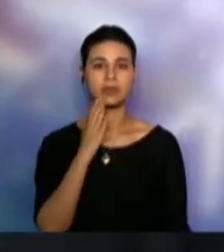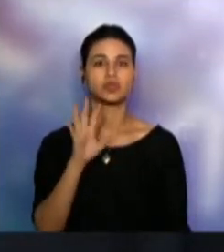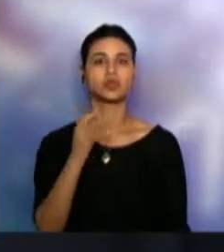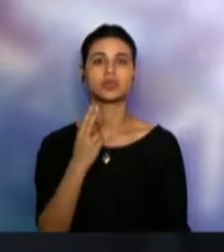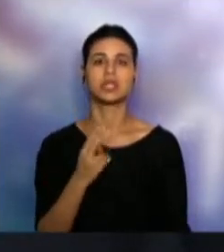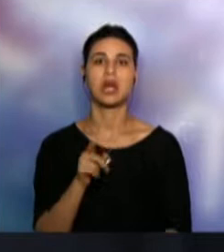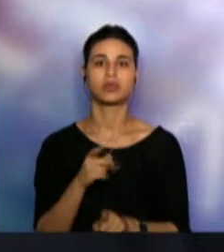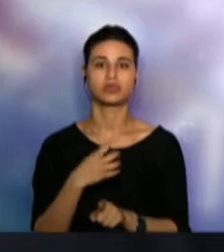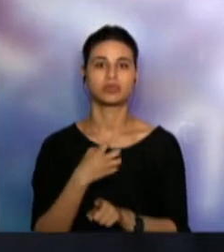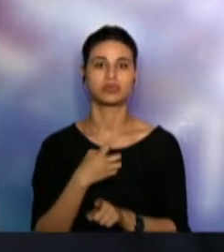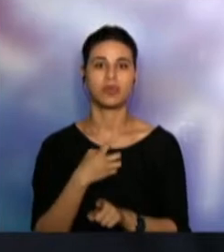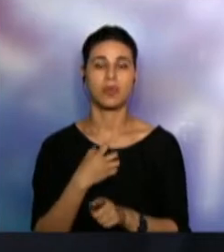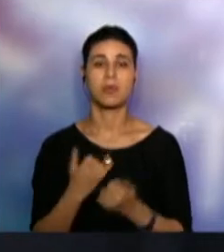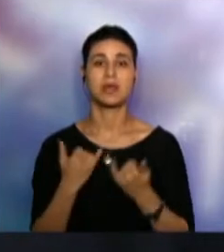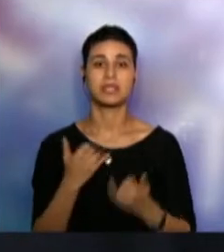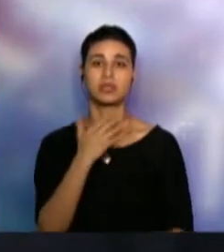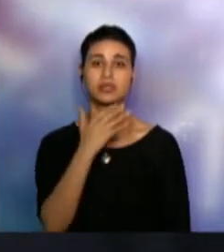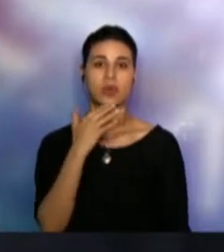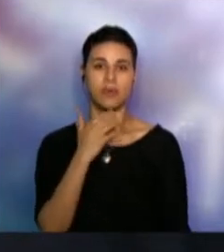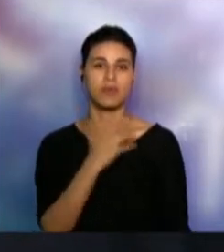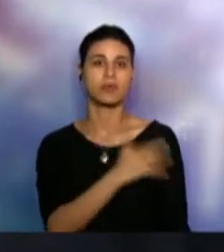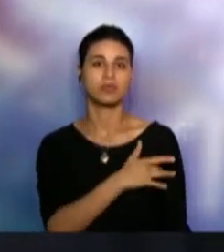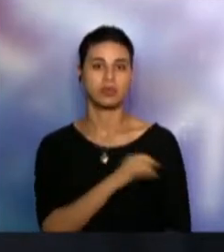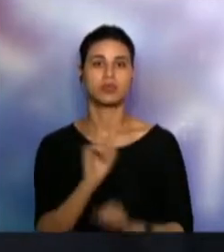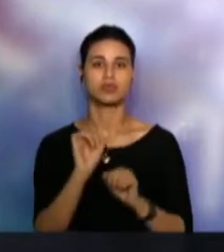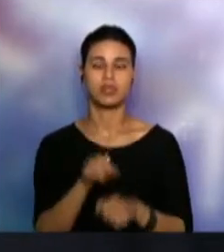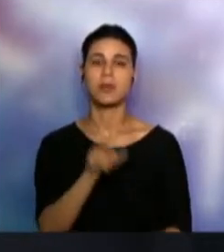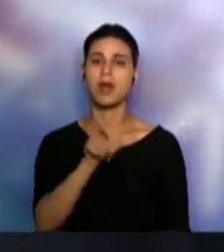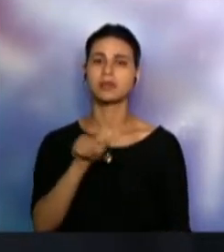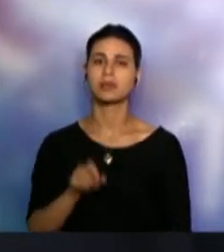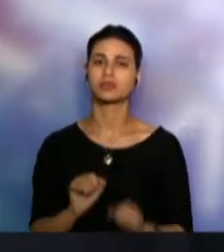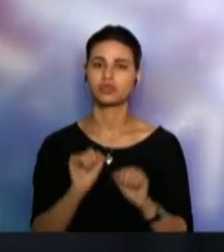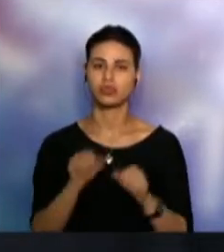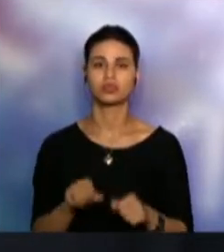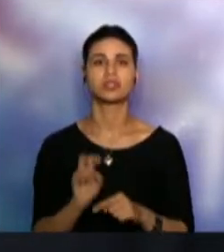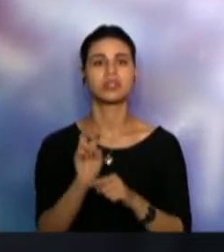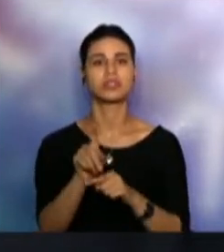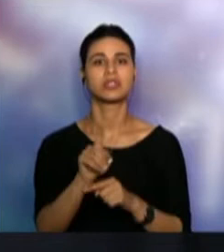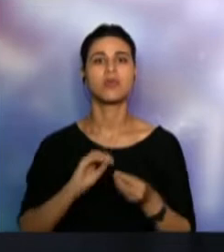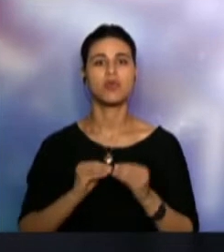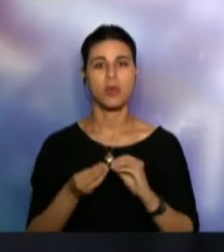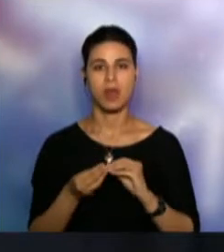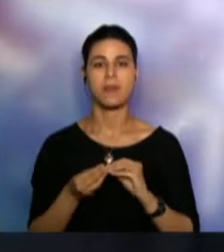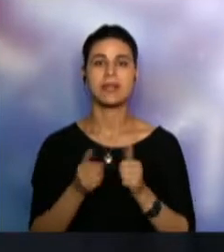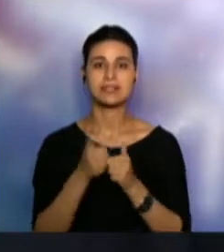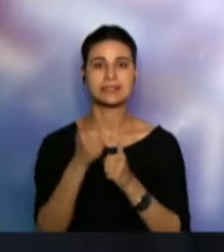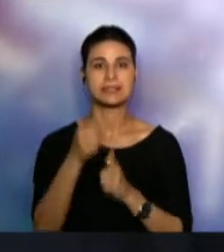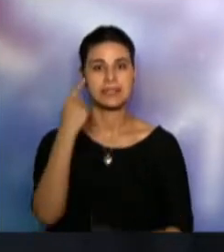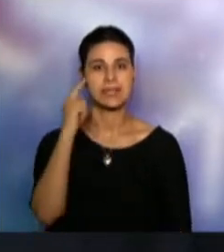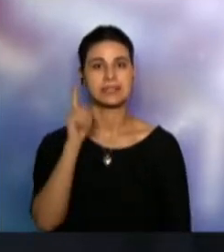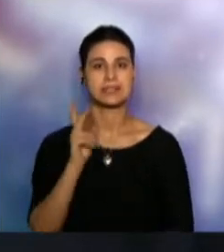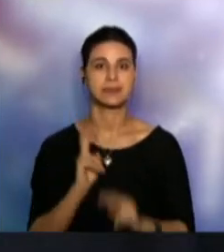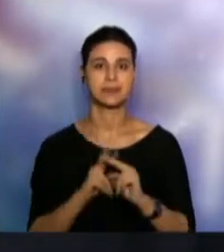სოციალური ასპექტები. დღეს უამრავი სერვისი გვაქვს, პაციენტებს საშუალება ეძლევათ, შესაძლო პრობლემები თავიდან აიცილონ. სწორედ